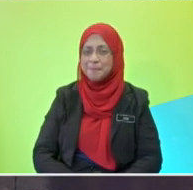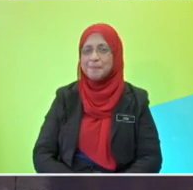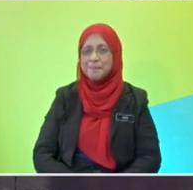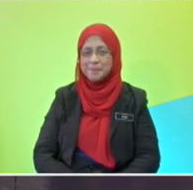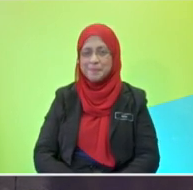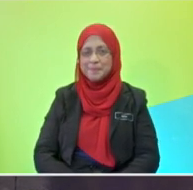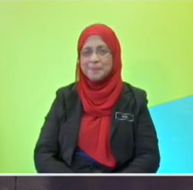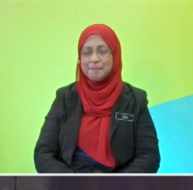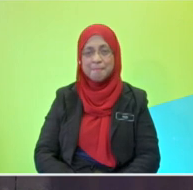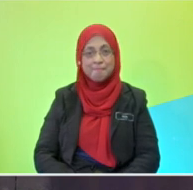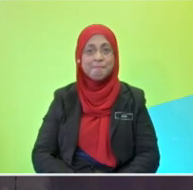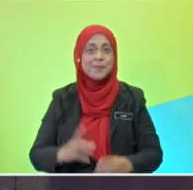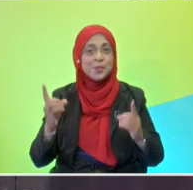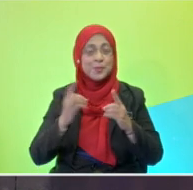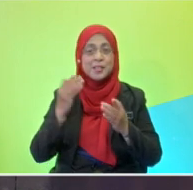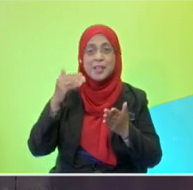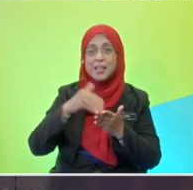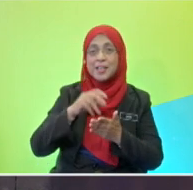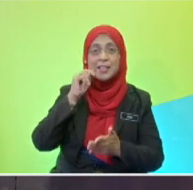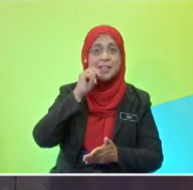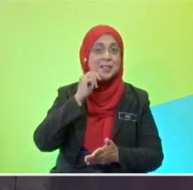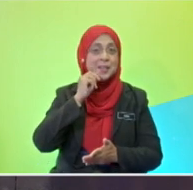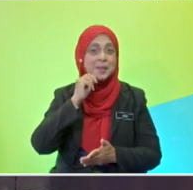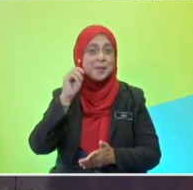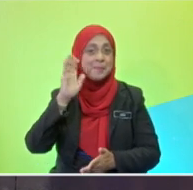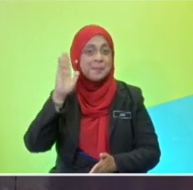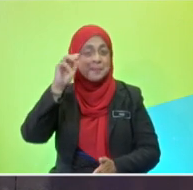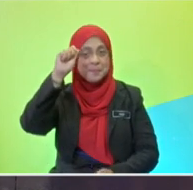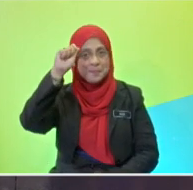bersama-sama dengan kami semua kita bertemu lagi saya ini sakit Assalamualaikum